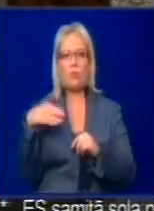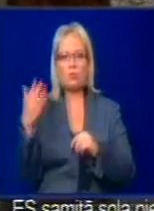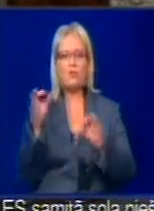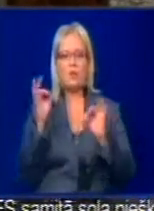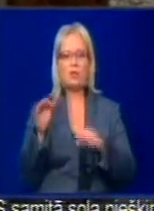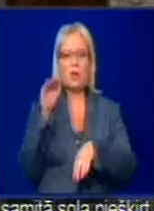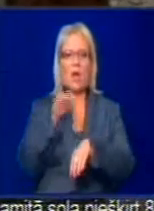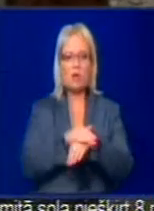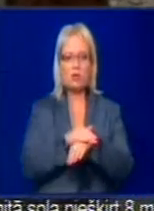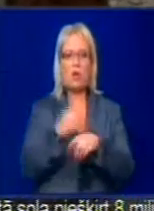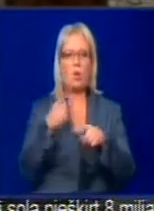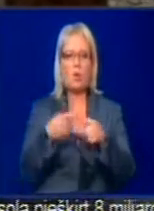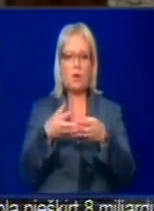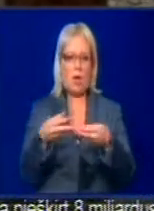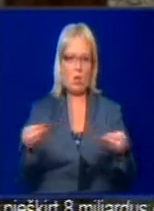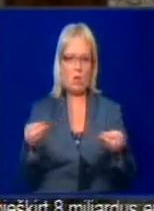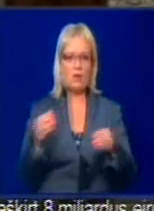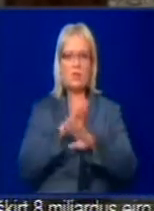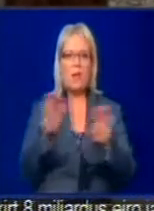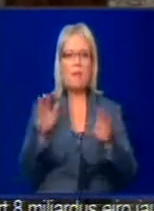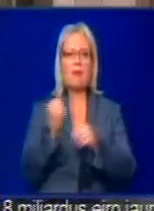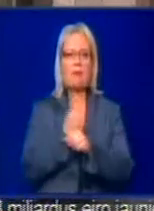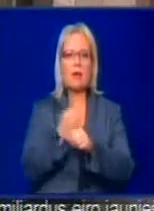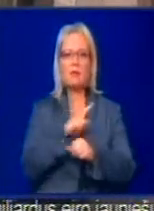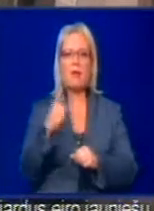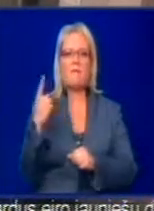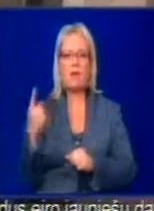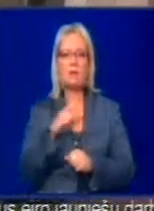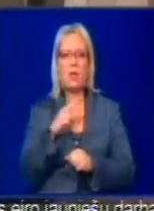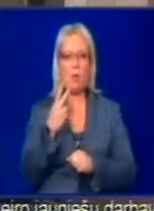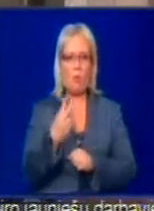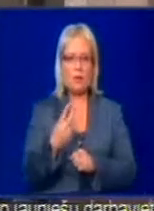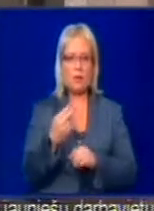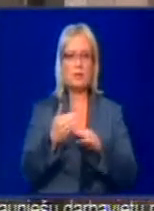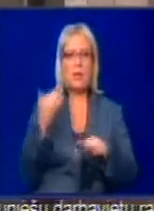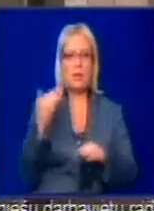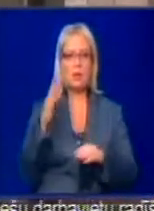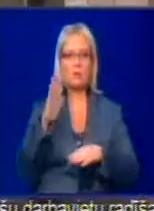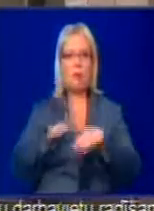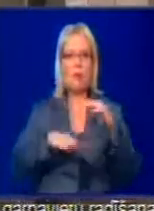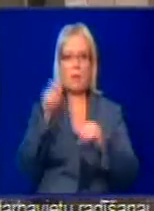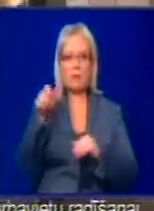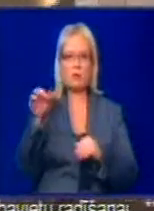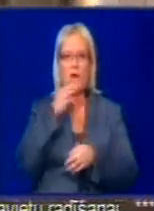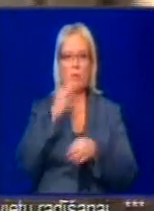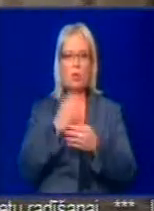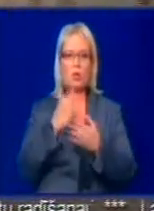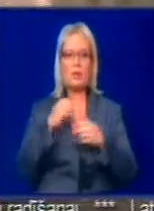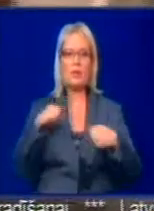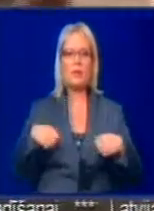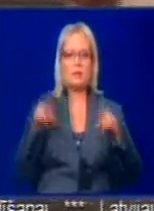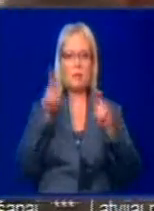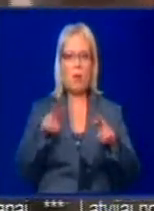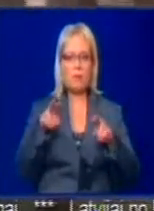tad jākonstatē un jānovērš. Nebija darīts neviens, ne otrs. Iepriekš par amatpersonu atbildību notika